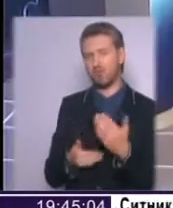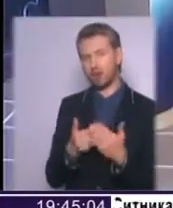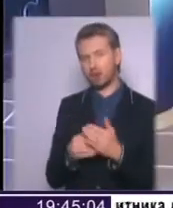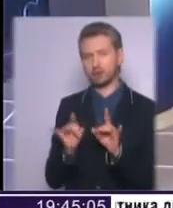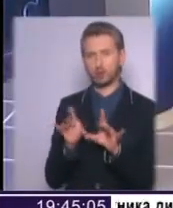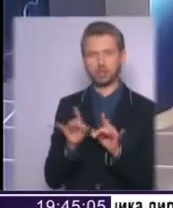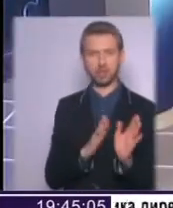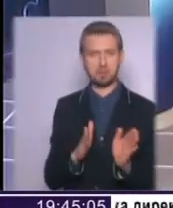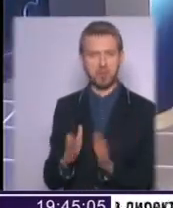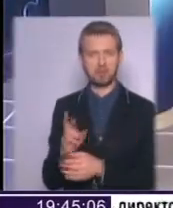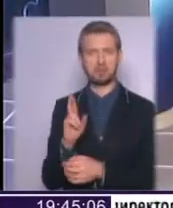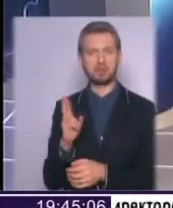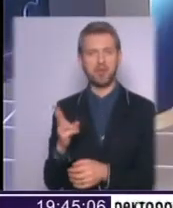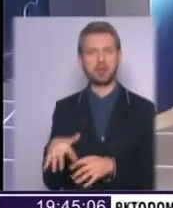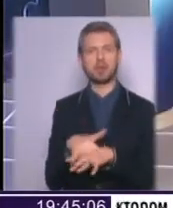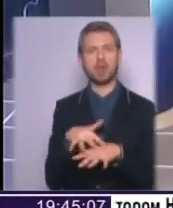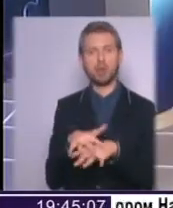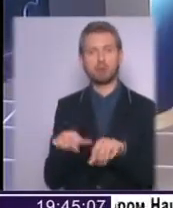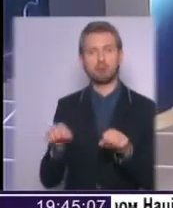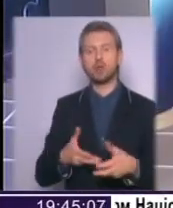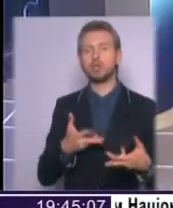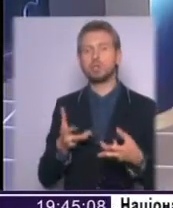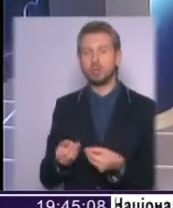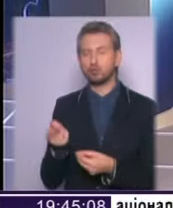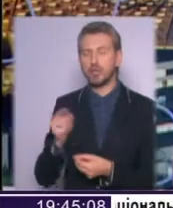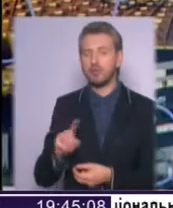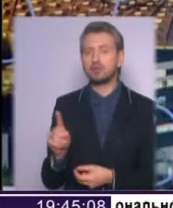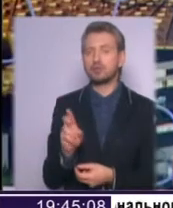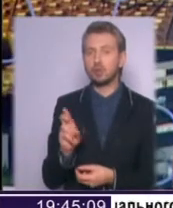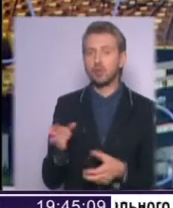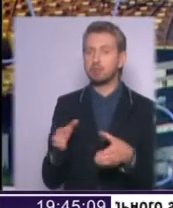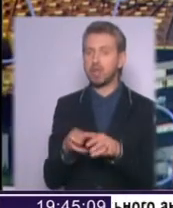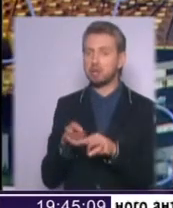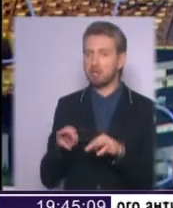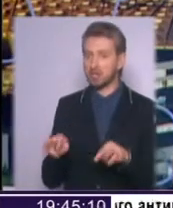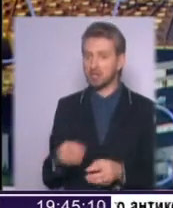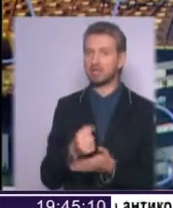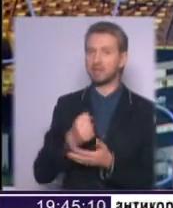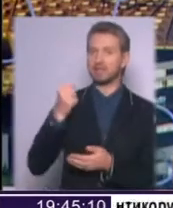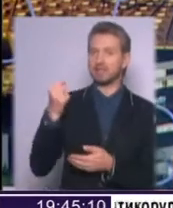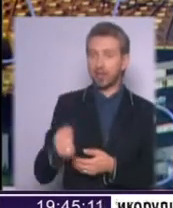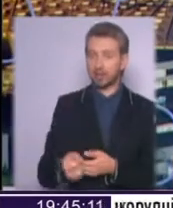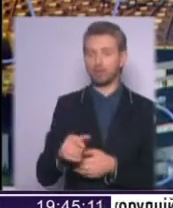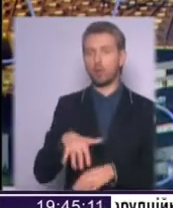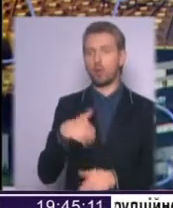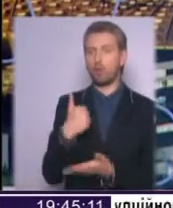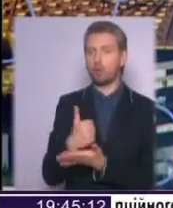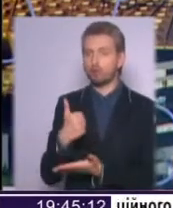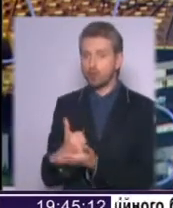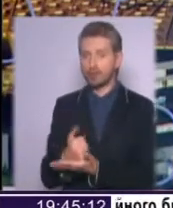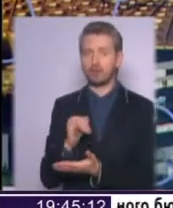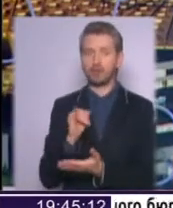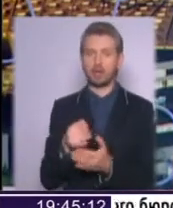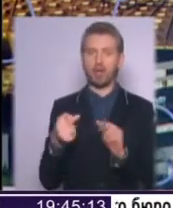розкажете механізм, як народ може вплинути на те, щоб кабінет міністр призначив очільників як